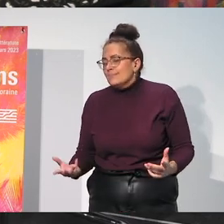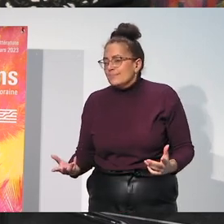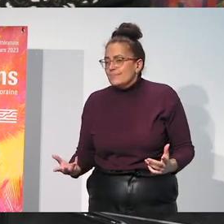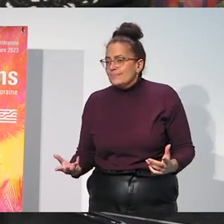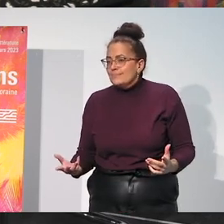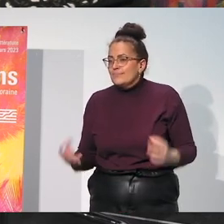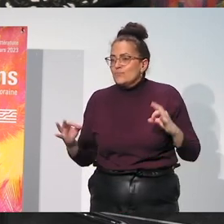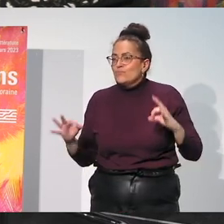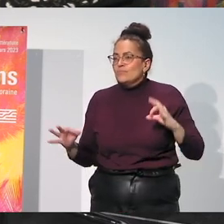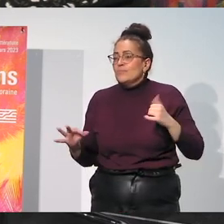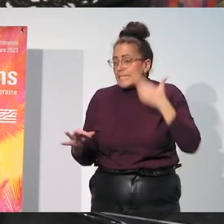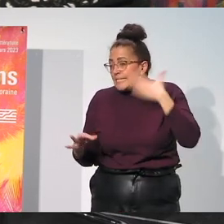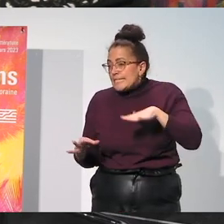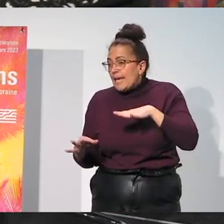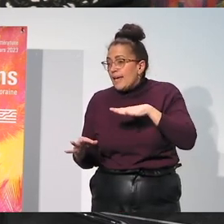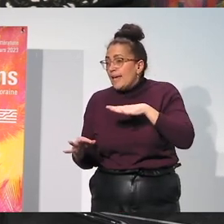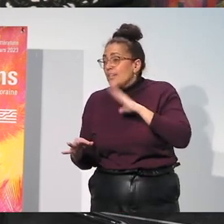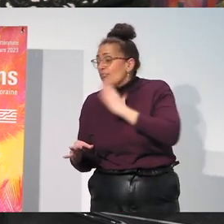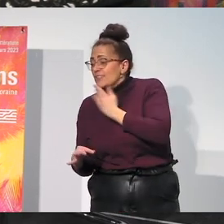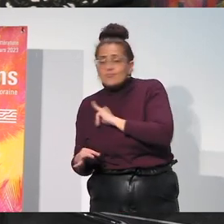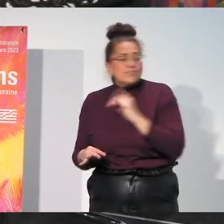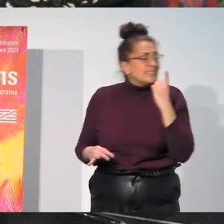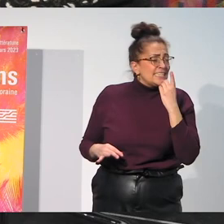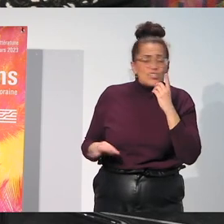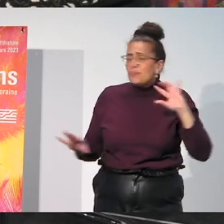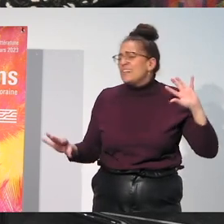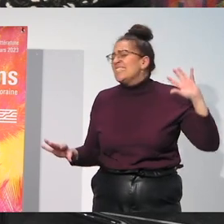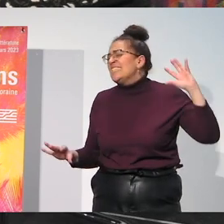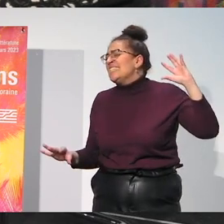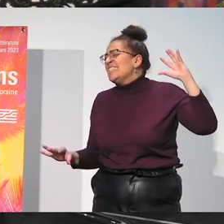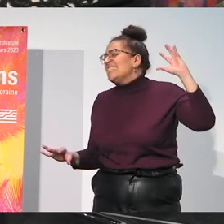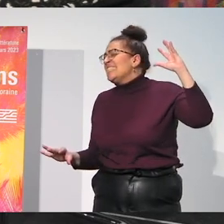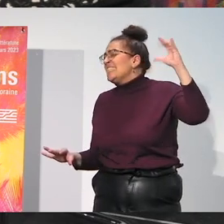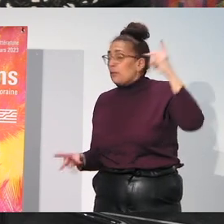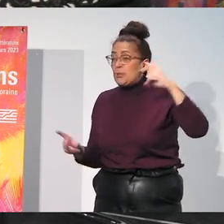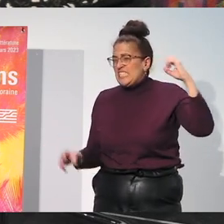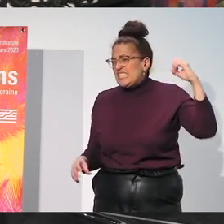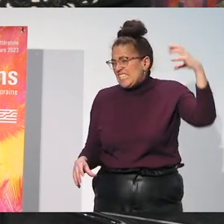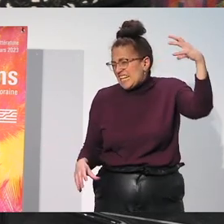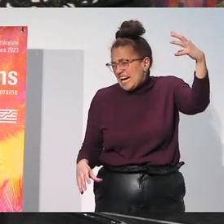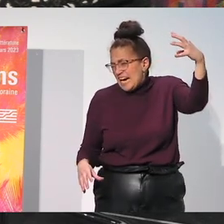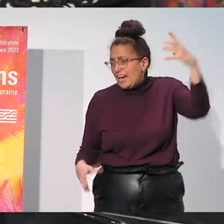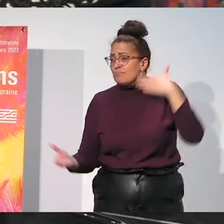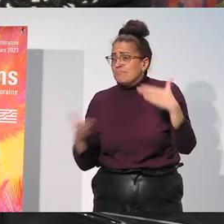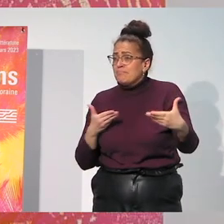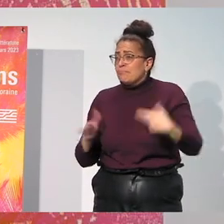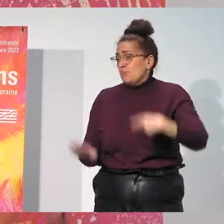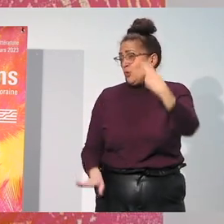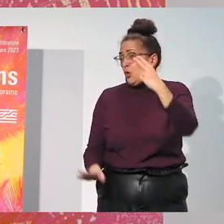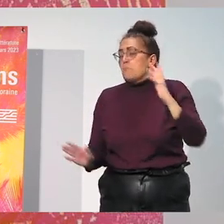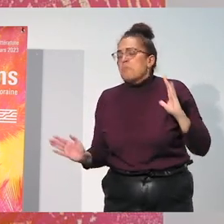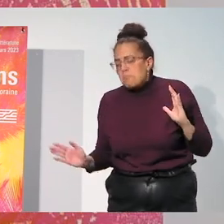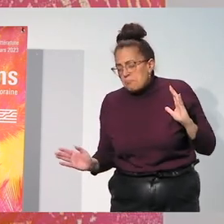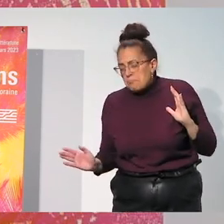fait toujours très beau et probablement la lumière est peut-être un peu plus intense, et qui, je